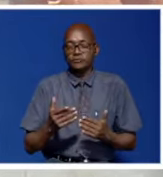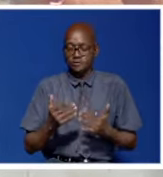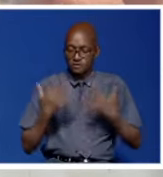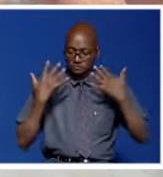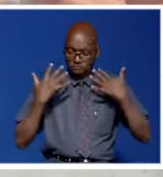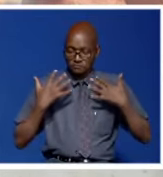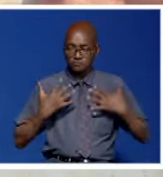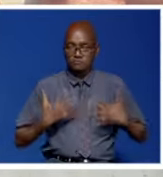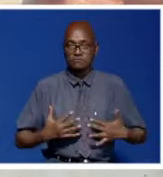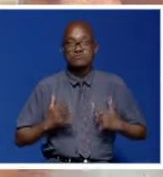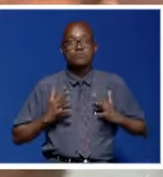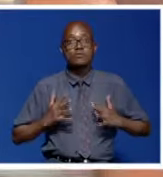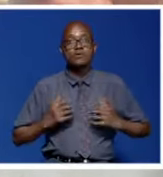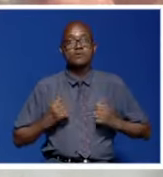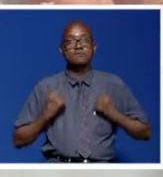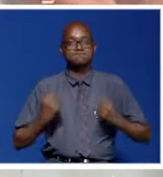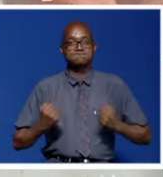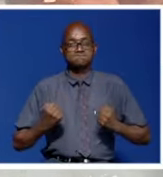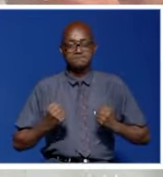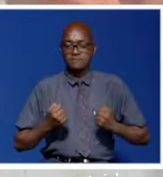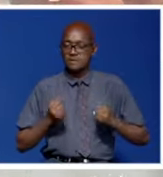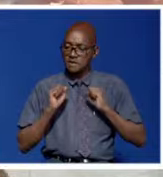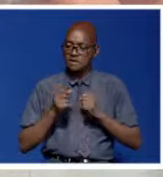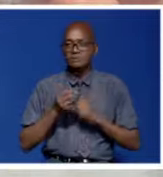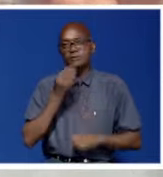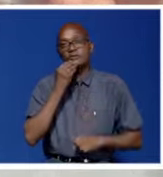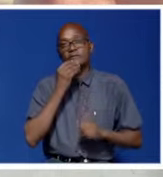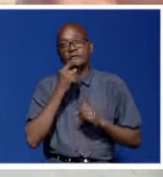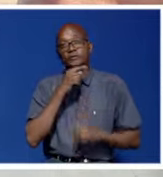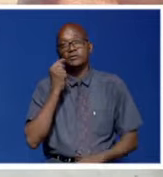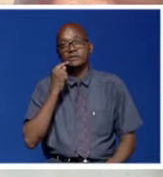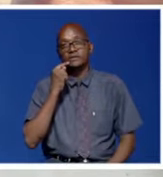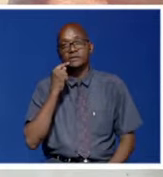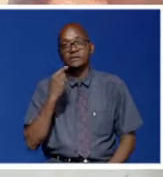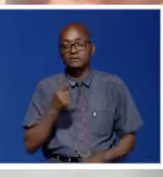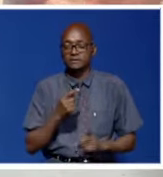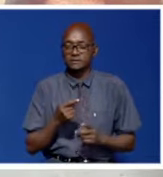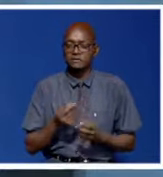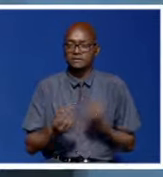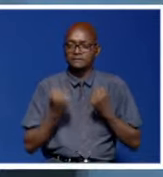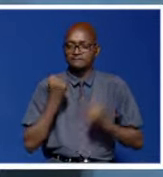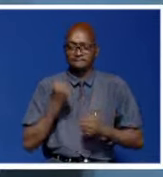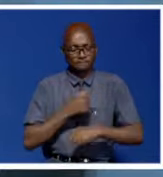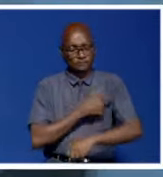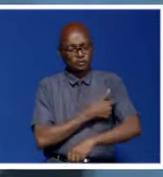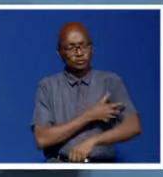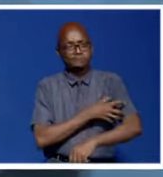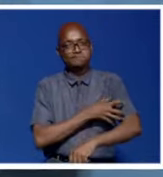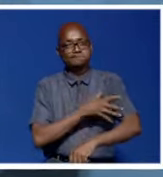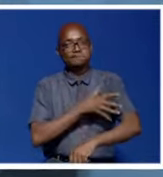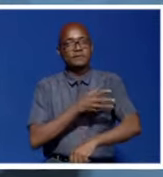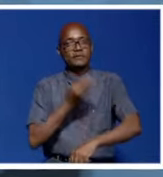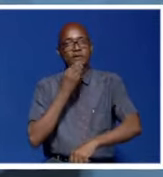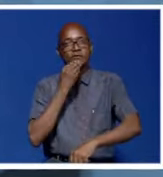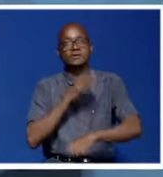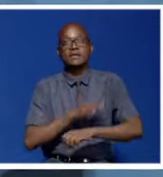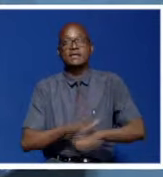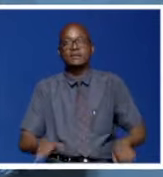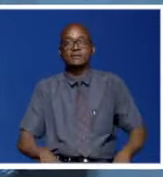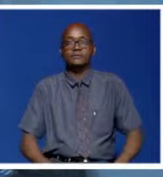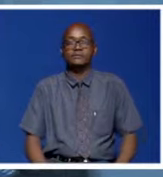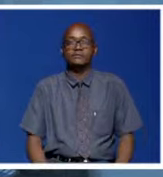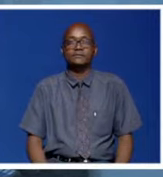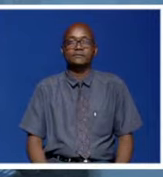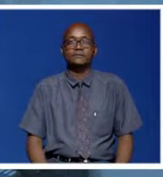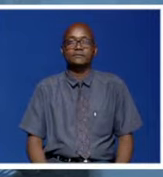kutosha, kwa sababu hawezi kufanya mazoezi ya kubeba vitu vizito, anatanua misuli afa anakuwa chakula cha ajabu. Wafuate masharti na ushauri, kama